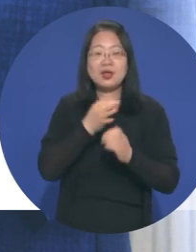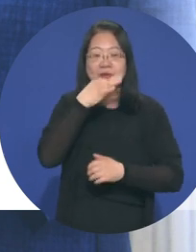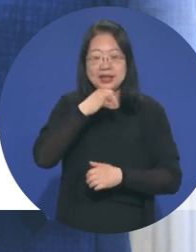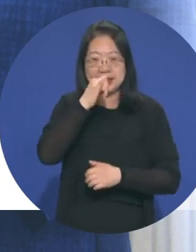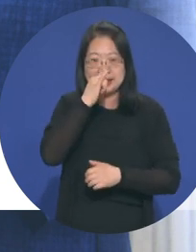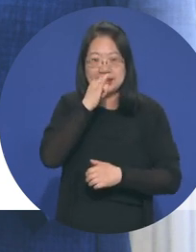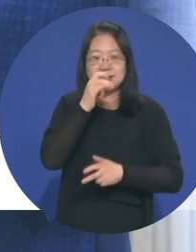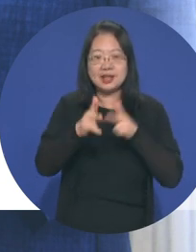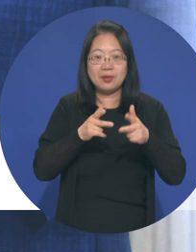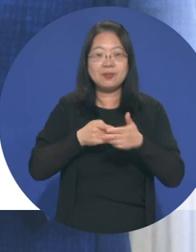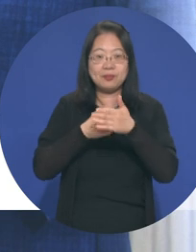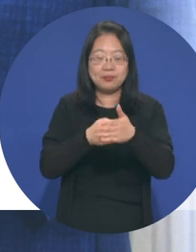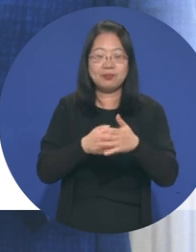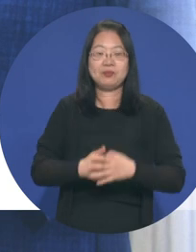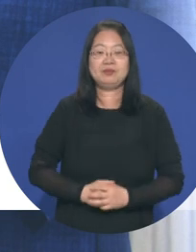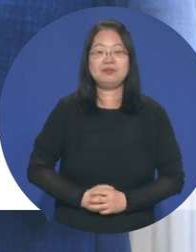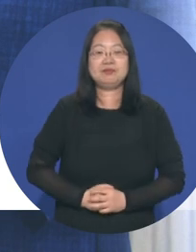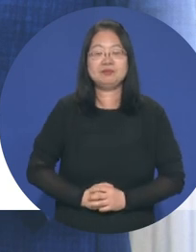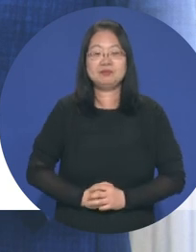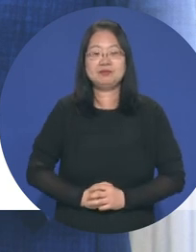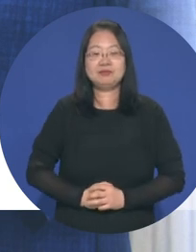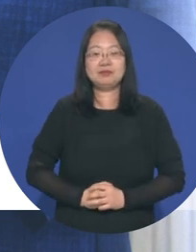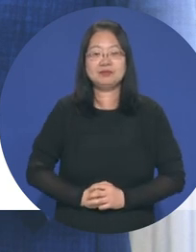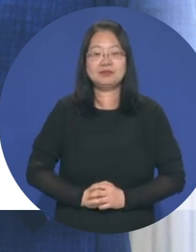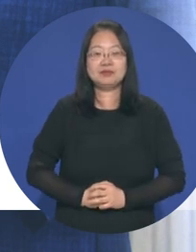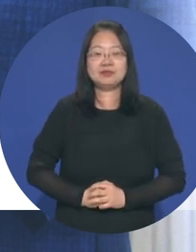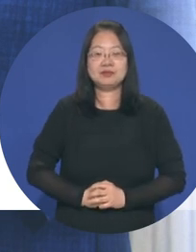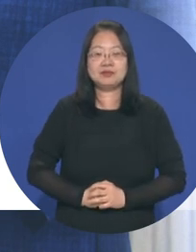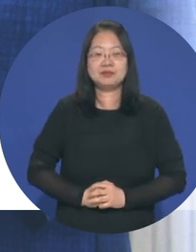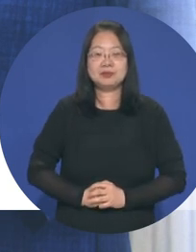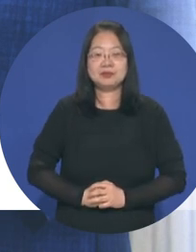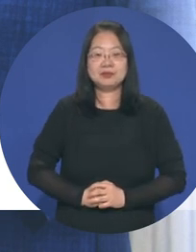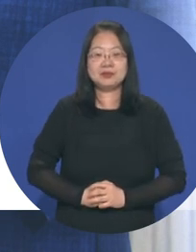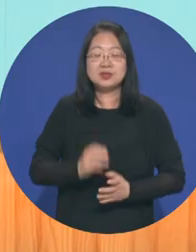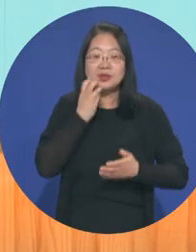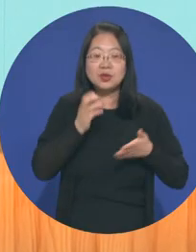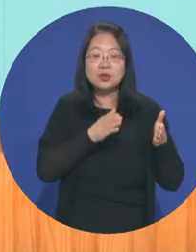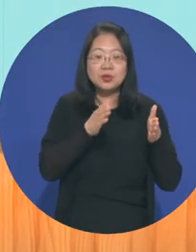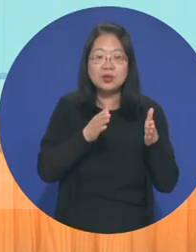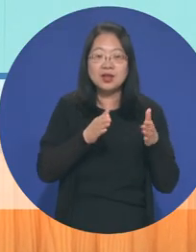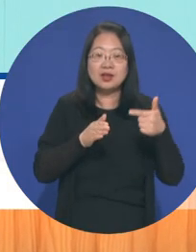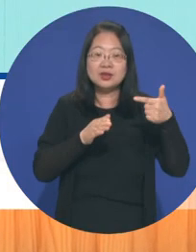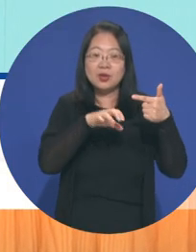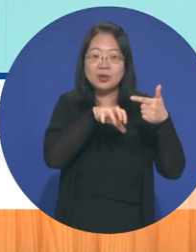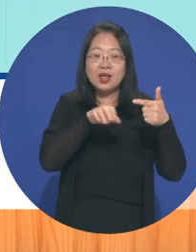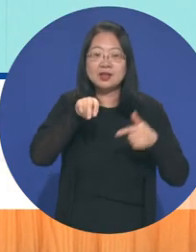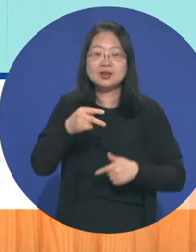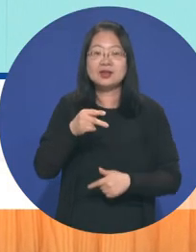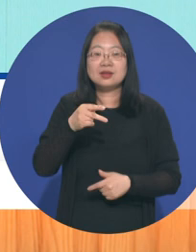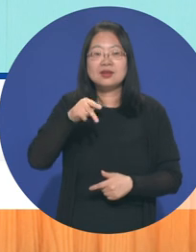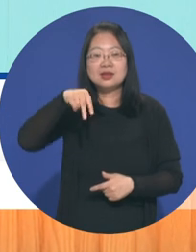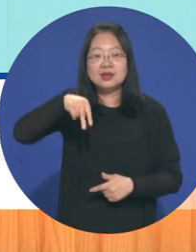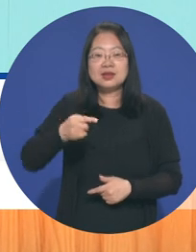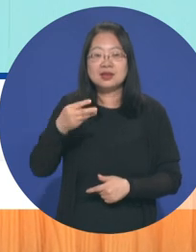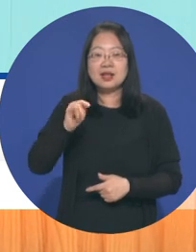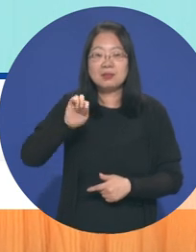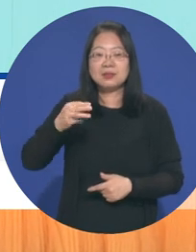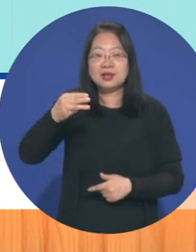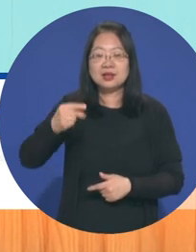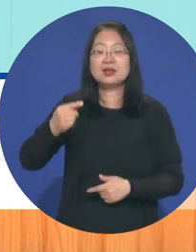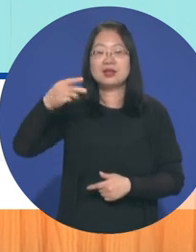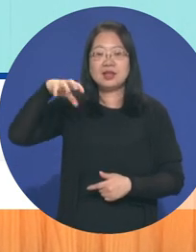ESG 협력 사업을 추진하기로 한 건데요. 이슬비 기자가 취재했습니다. 경기도에 있는 6군데